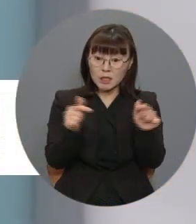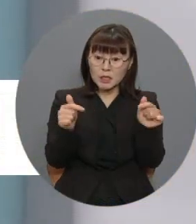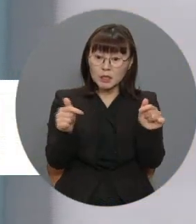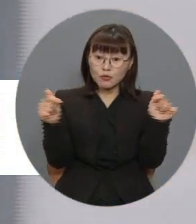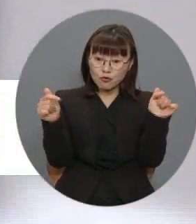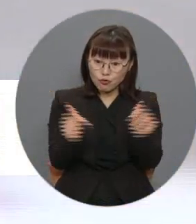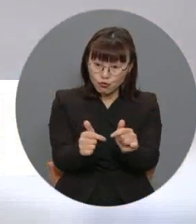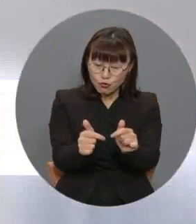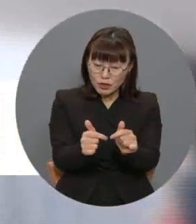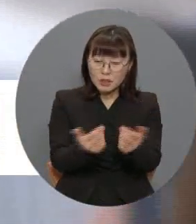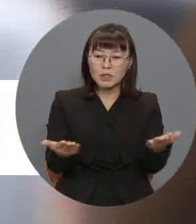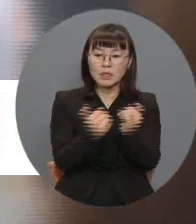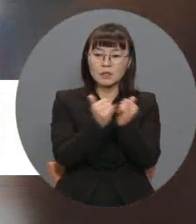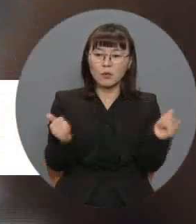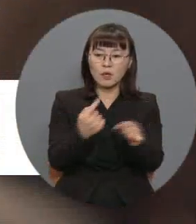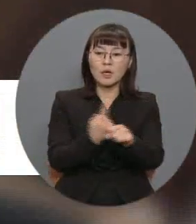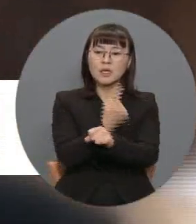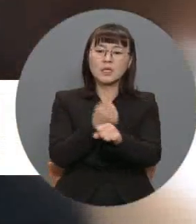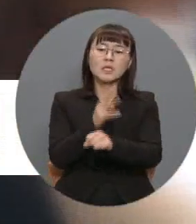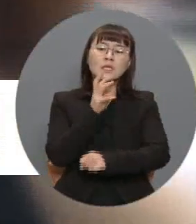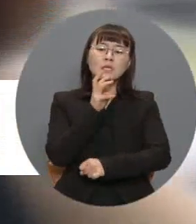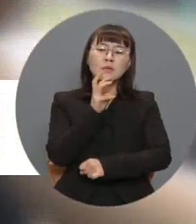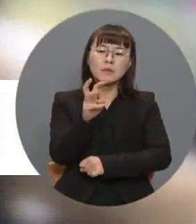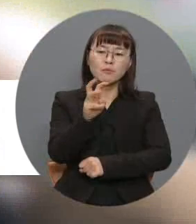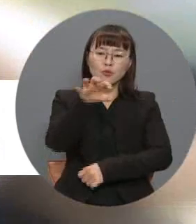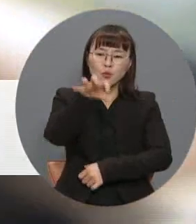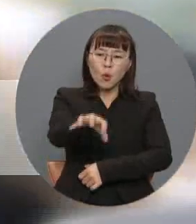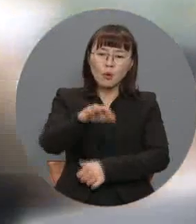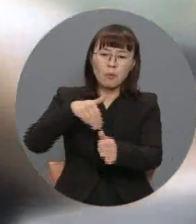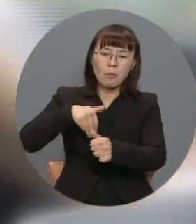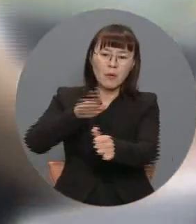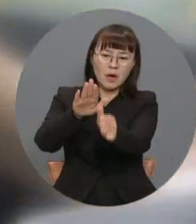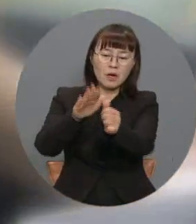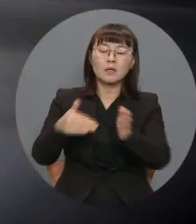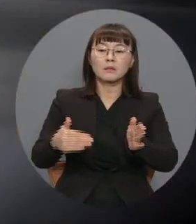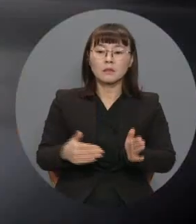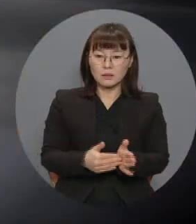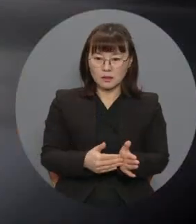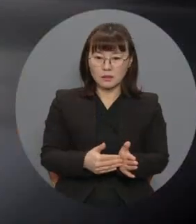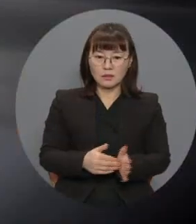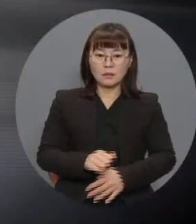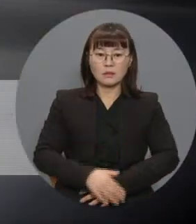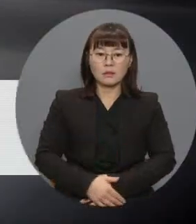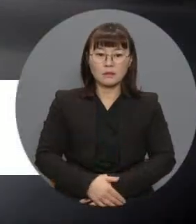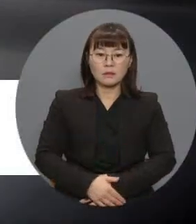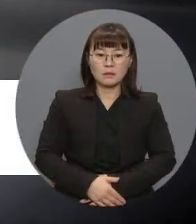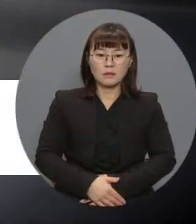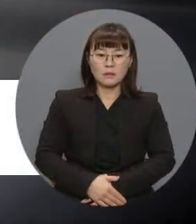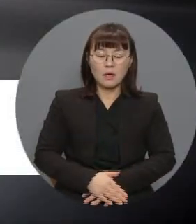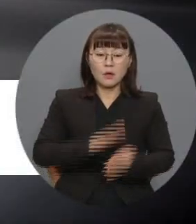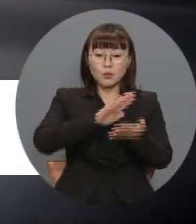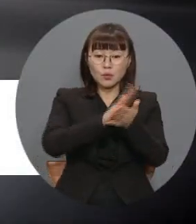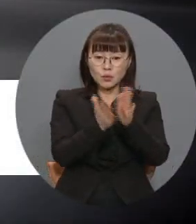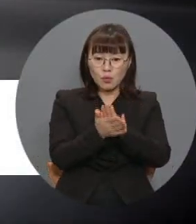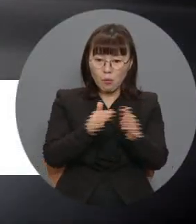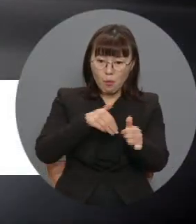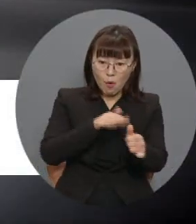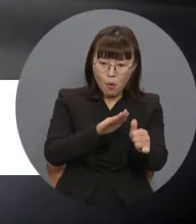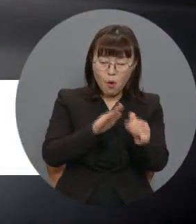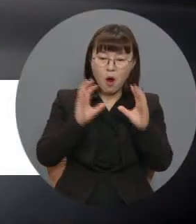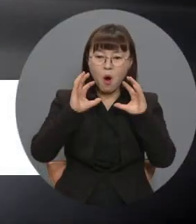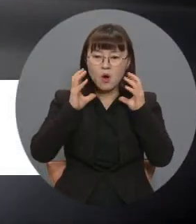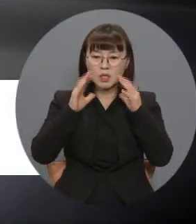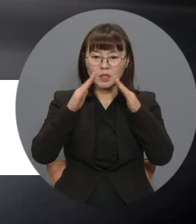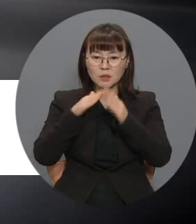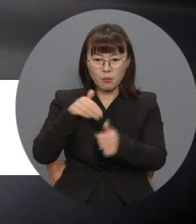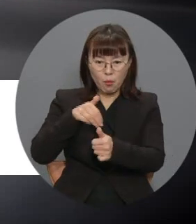직원을 1시간 반 떨어진 곳으로 발령내기도 했습니다. 유치원도 보내고 어린이집도 보내고 제가